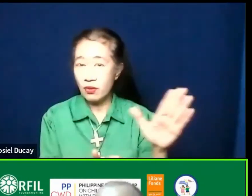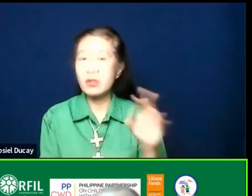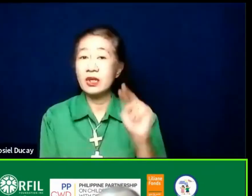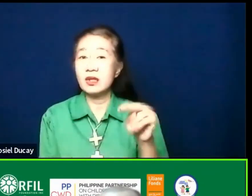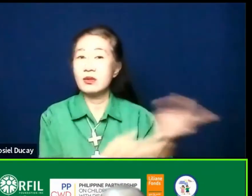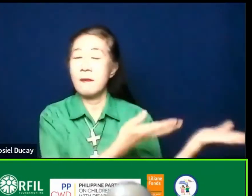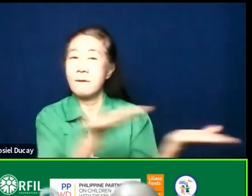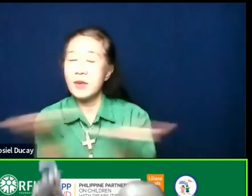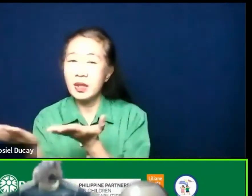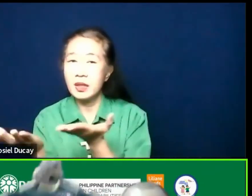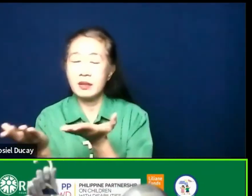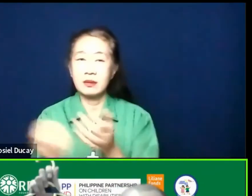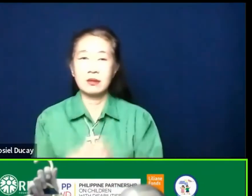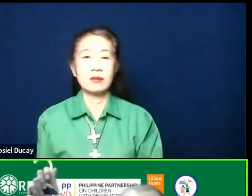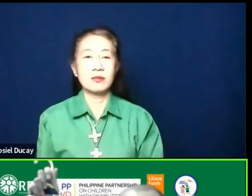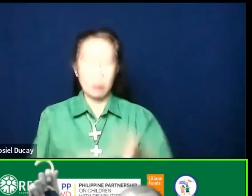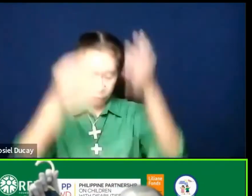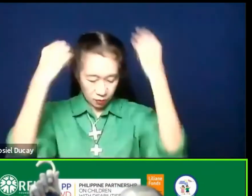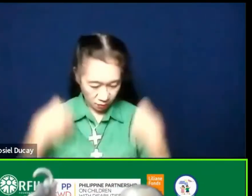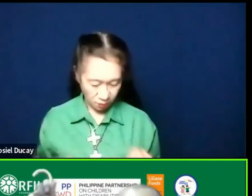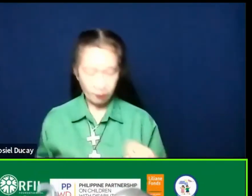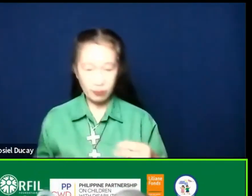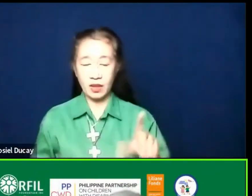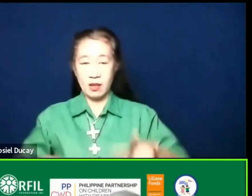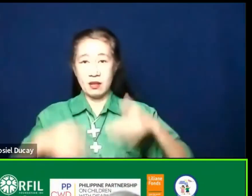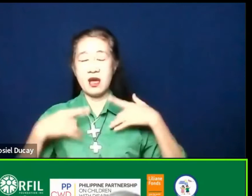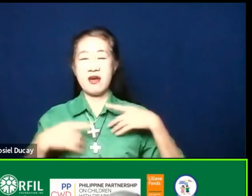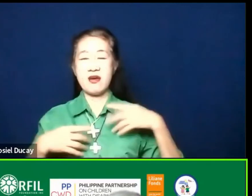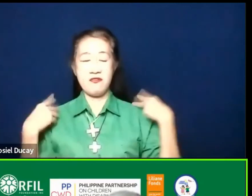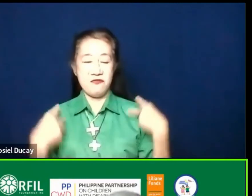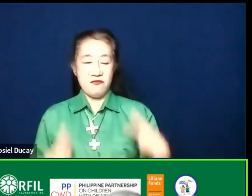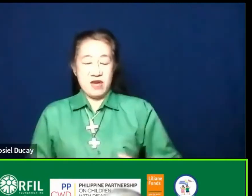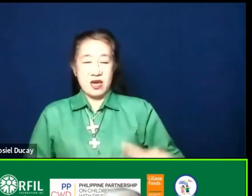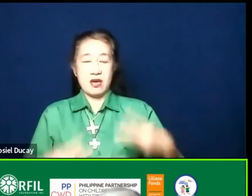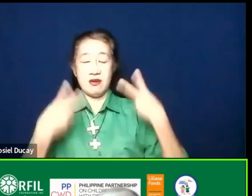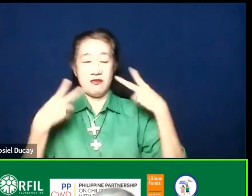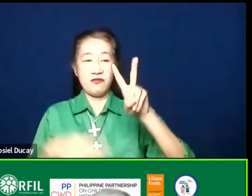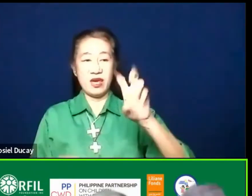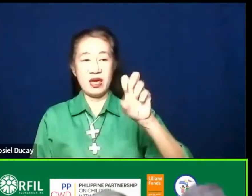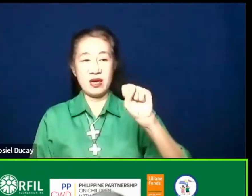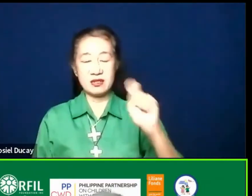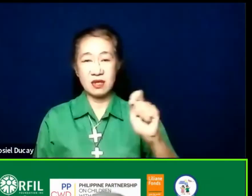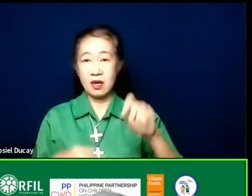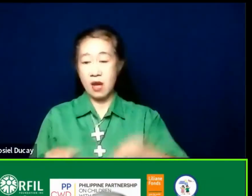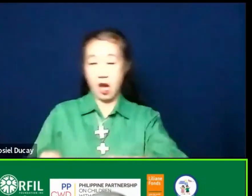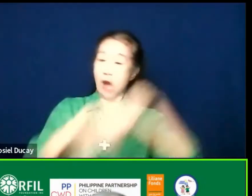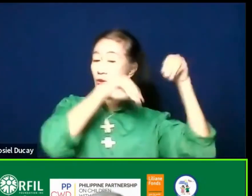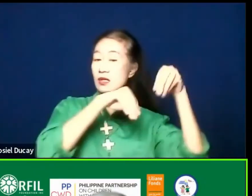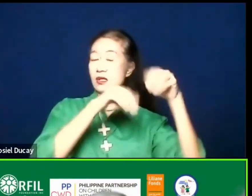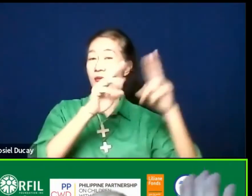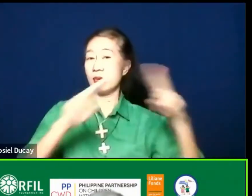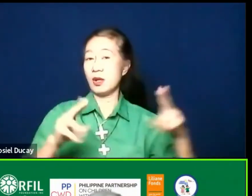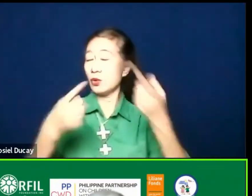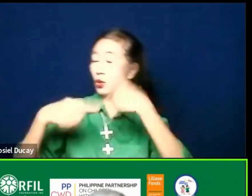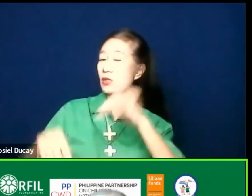bitbitin, buhatin nyo na, magsuot na kayo ng life vest, lalabas na tayo ng bahay, pupunta tayo dun sa halimbawa sa Jollibee